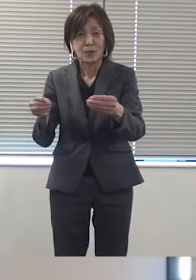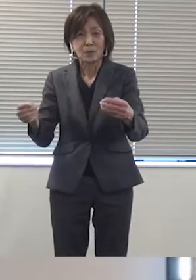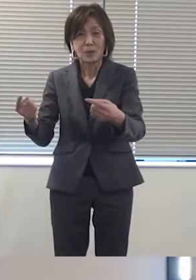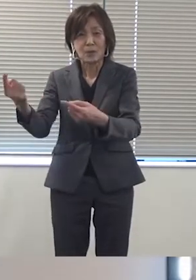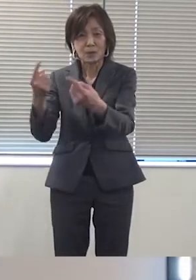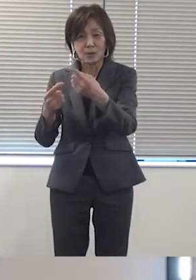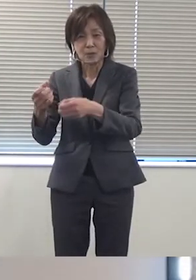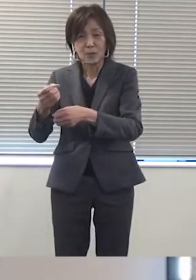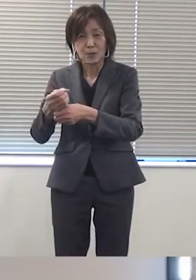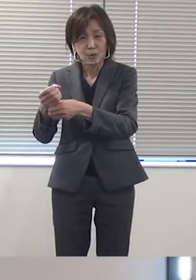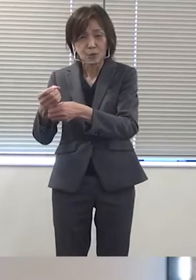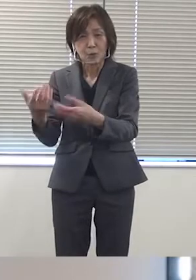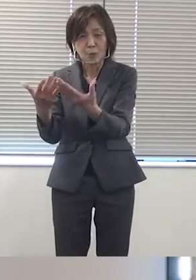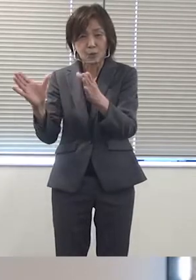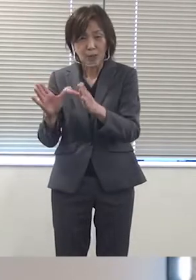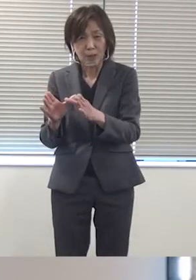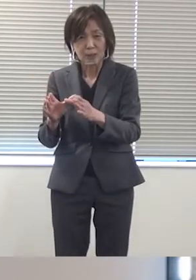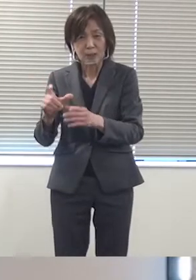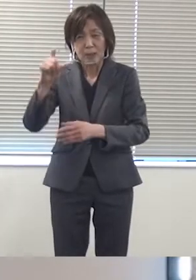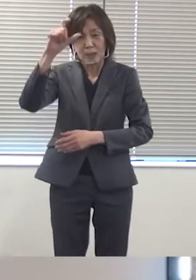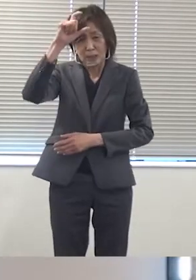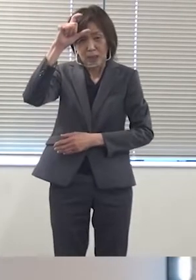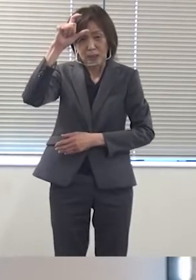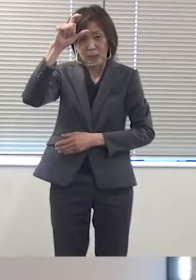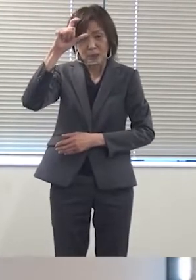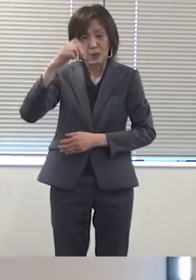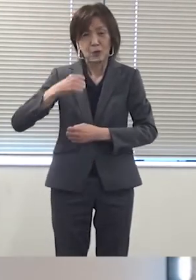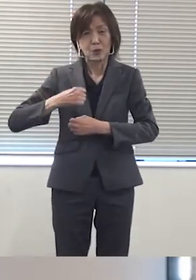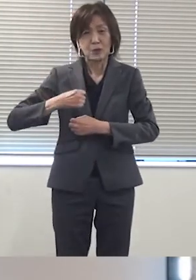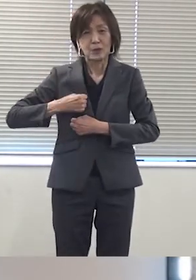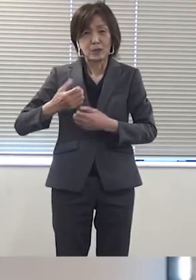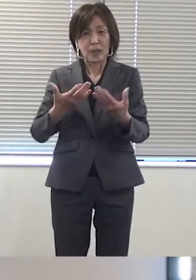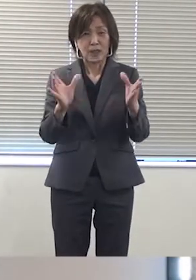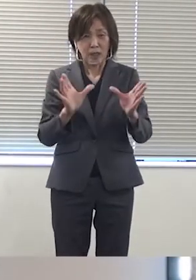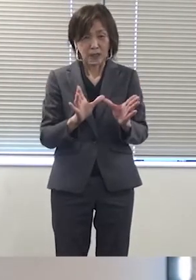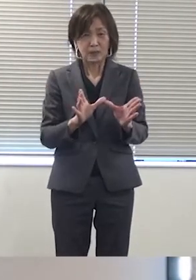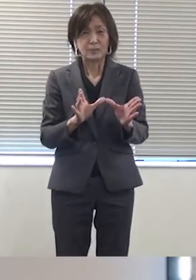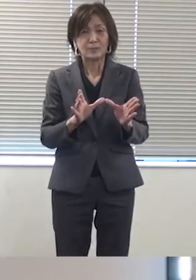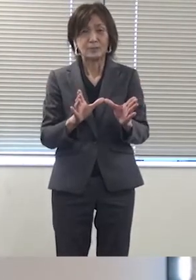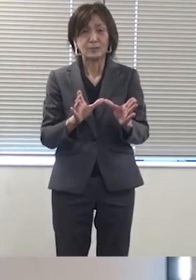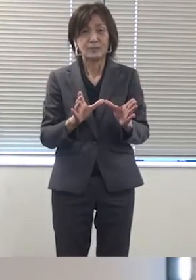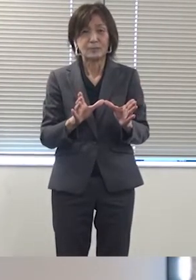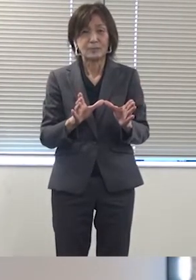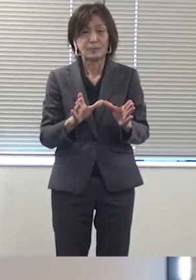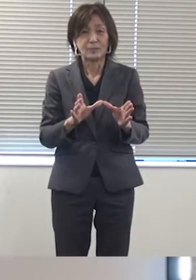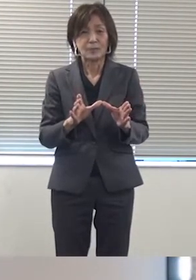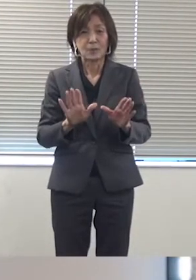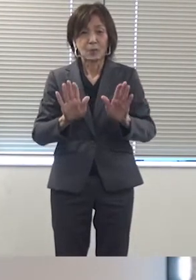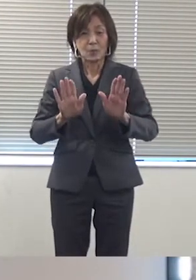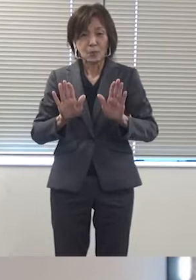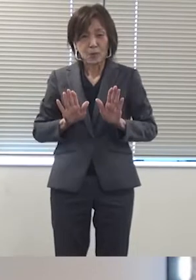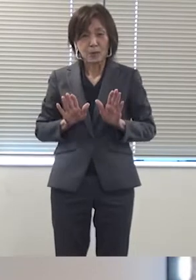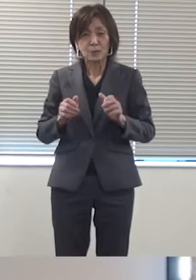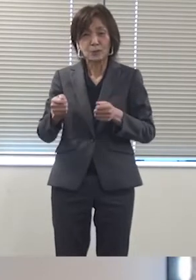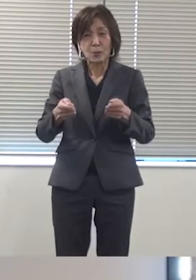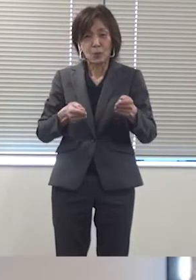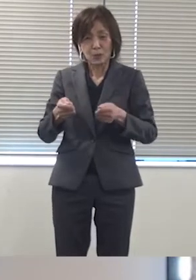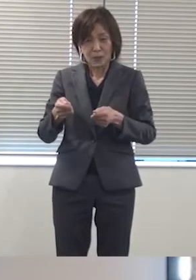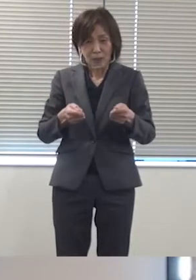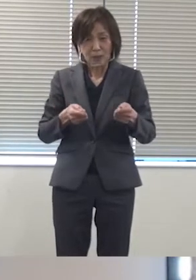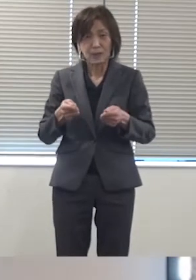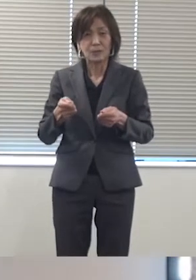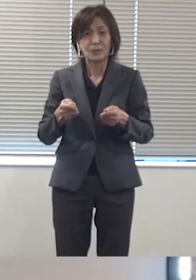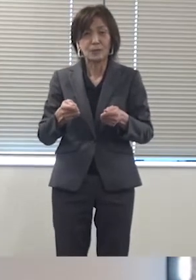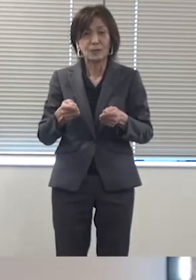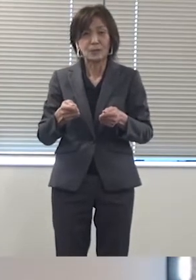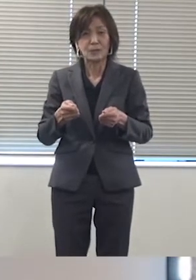受け入れの全体調整と、少し松島さんが触れましたけど、一番ポイントになるのはやっぱりコーディネーターなんです